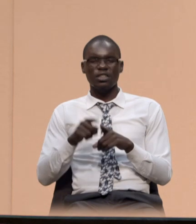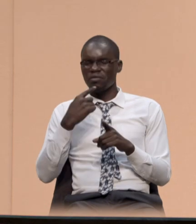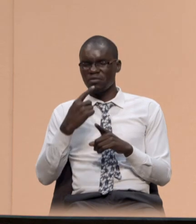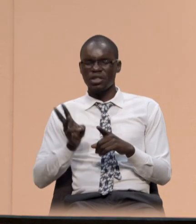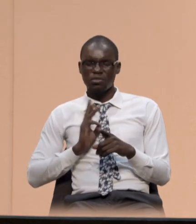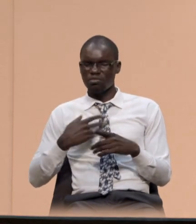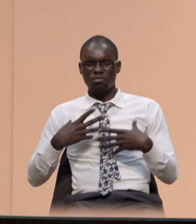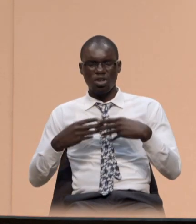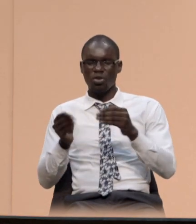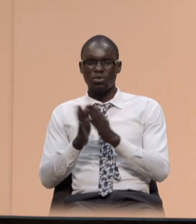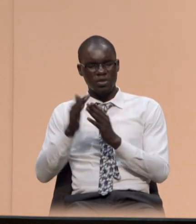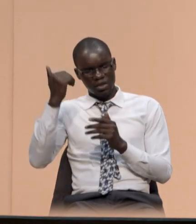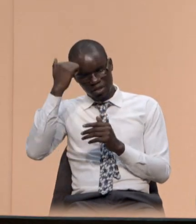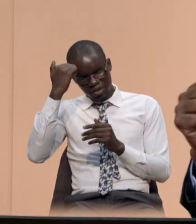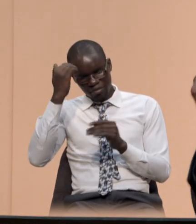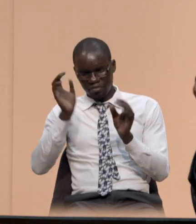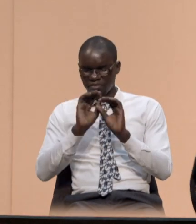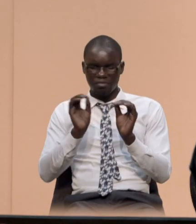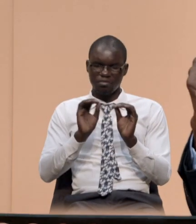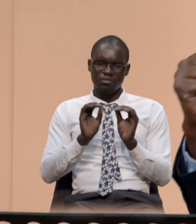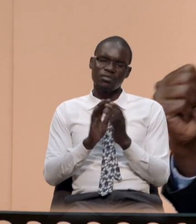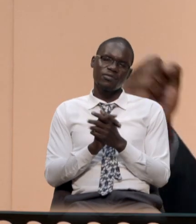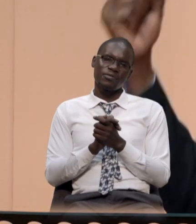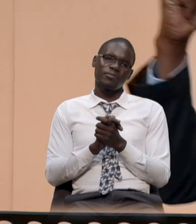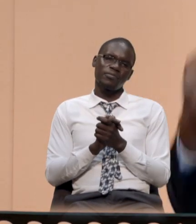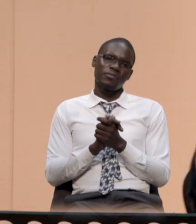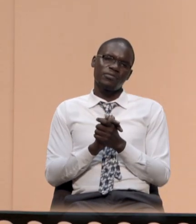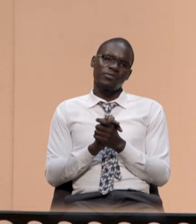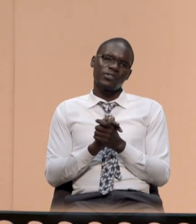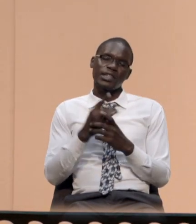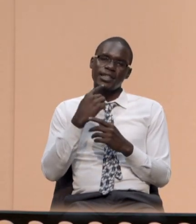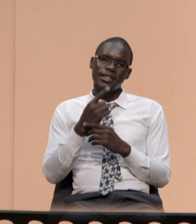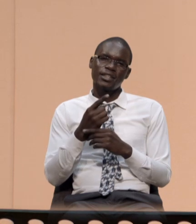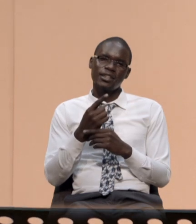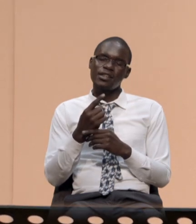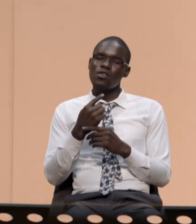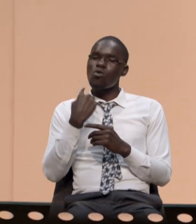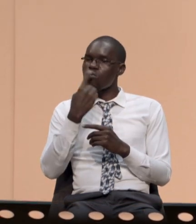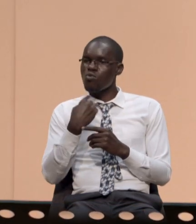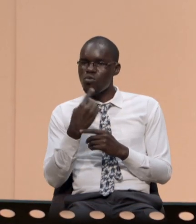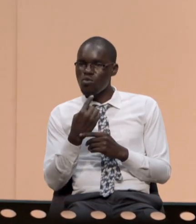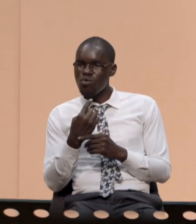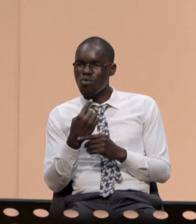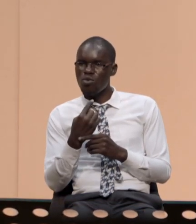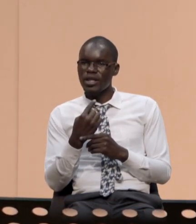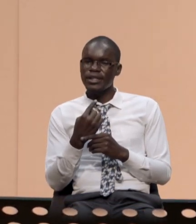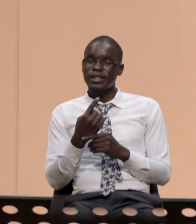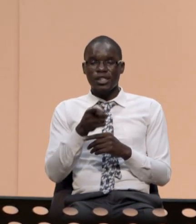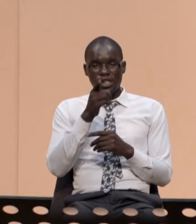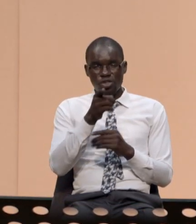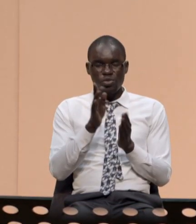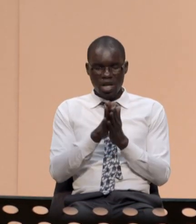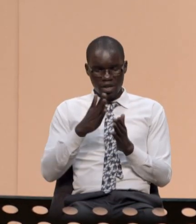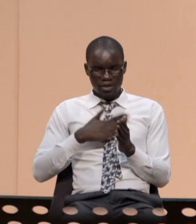na elimu, no. Hasemi tunaenda kwake tukiwa na mamlaka, no. Anasema yoyote, kumaanisha kwamba wewe